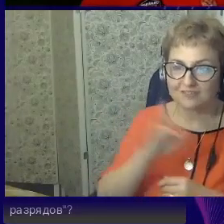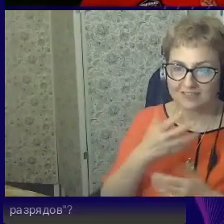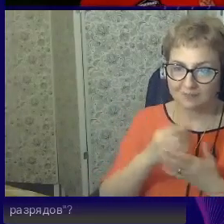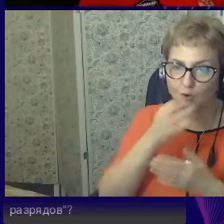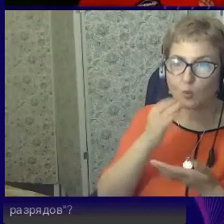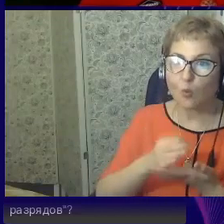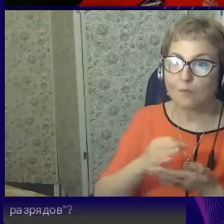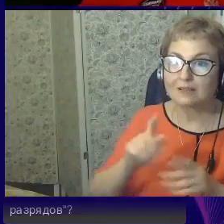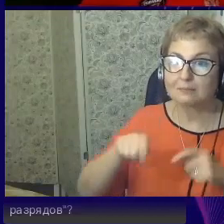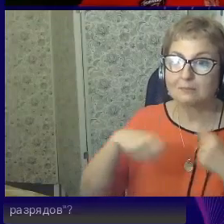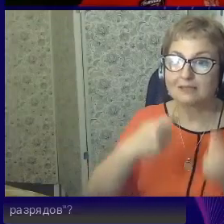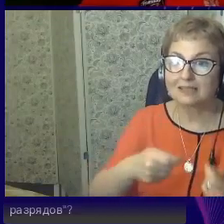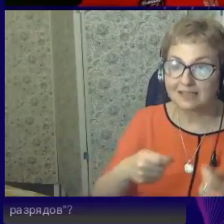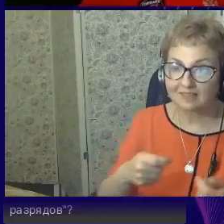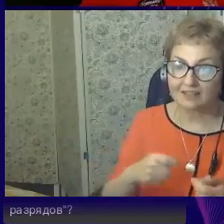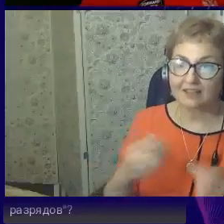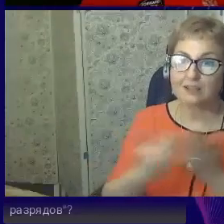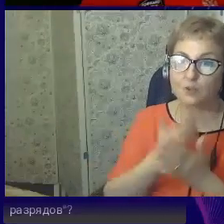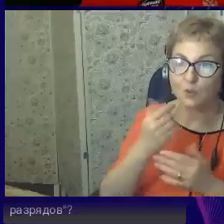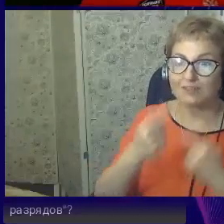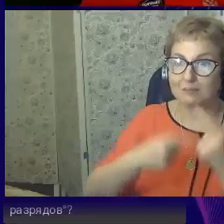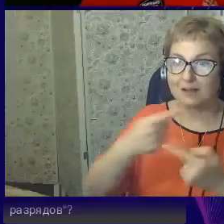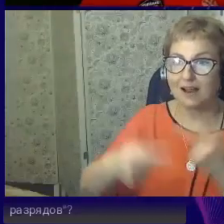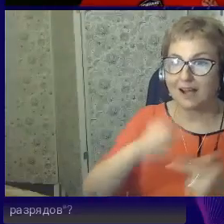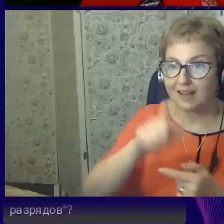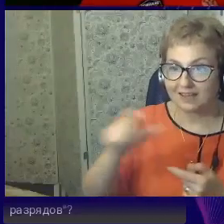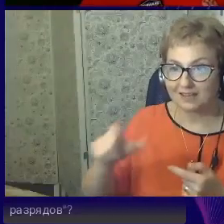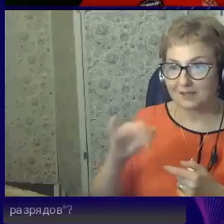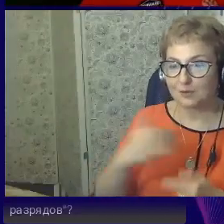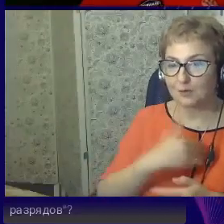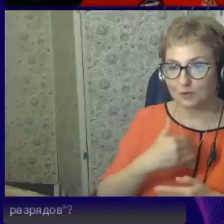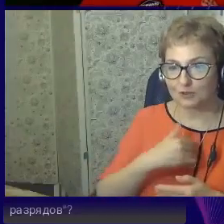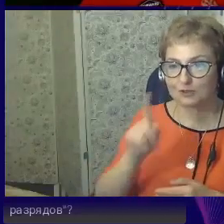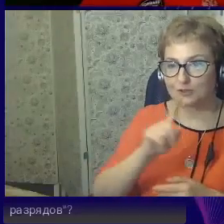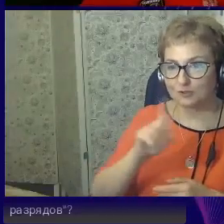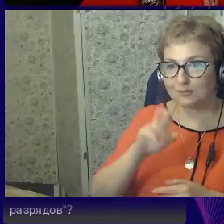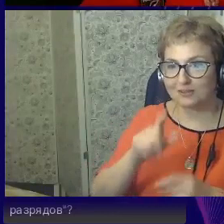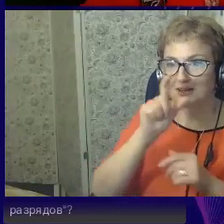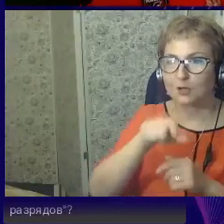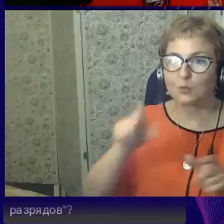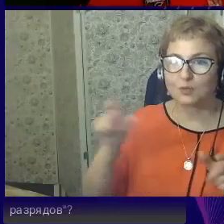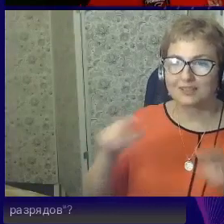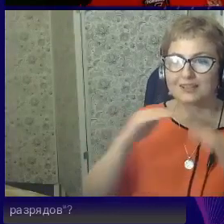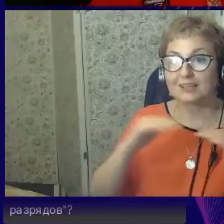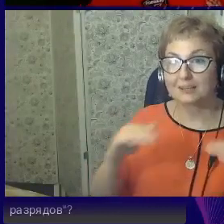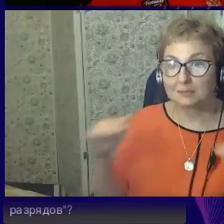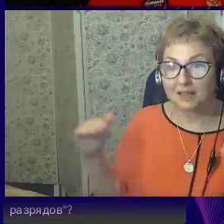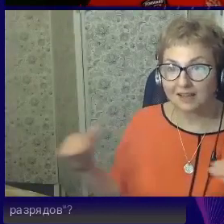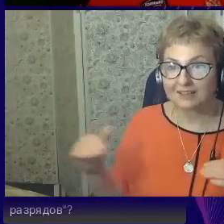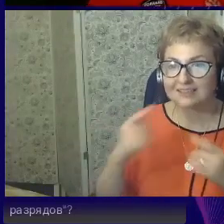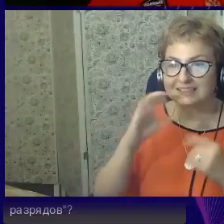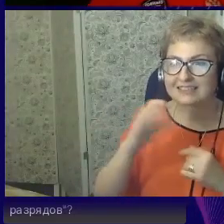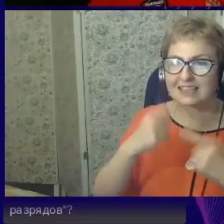опыт передавать новым поколениям, и хочется, чтобы люди и ребята